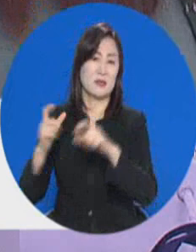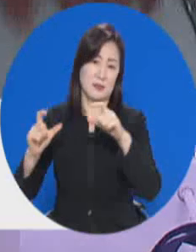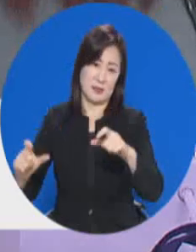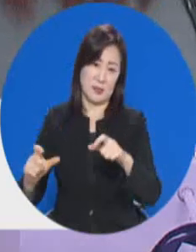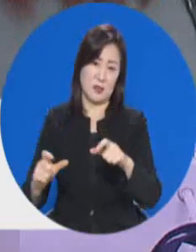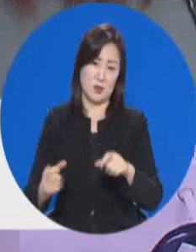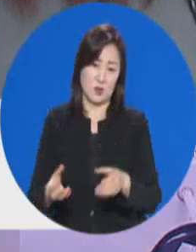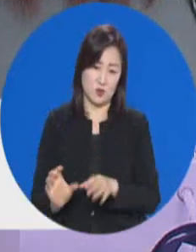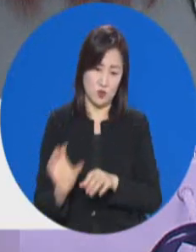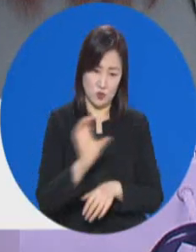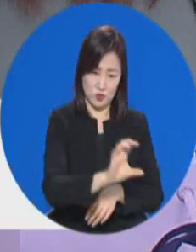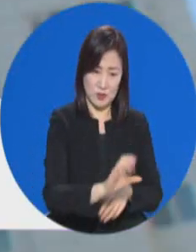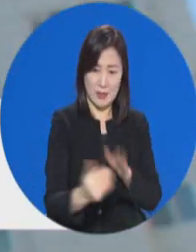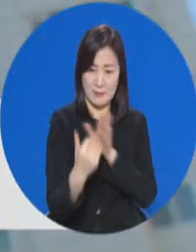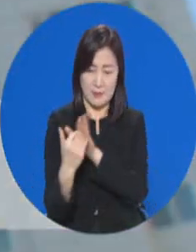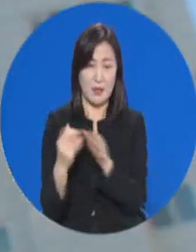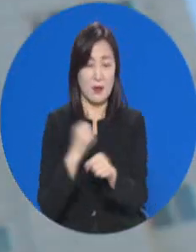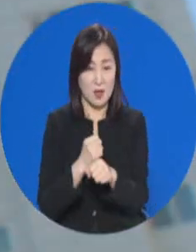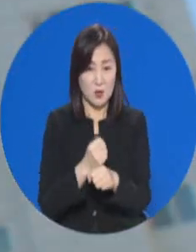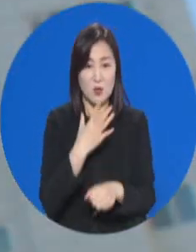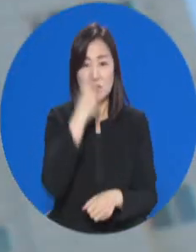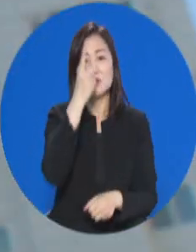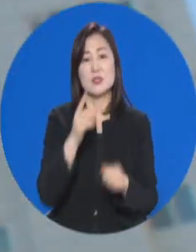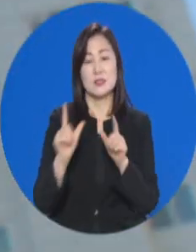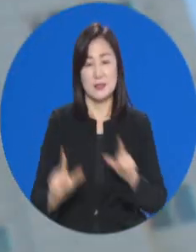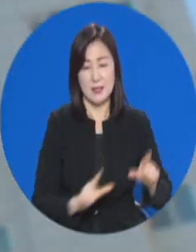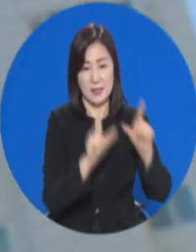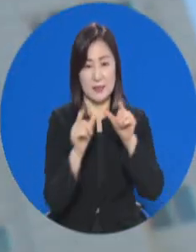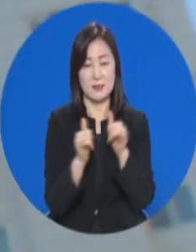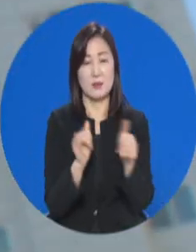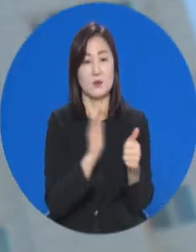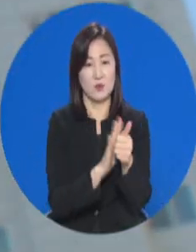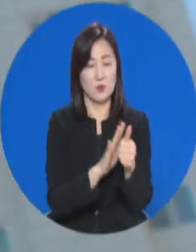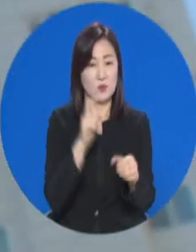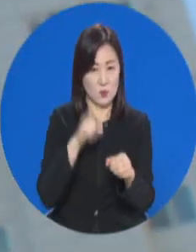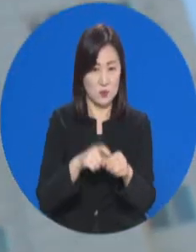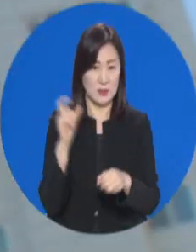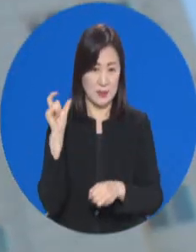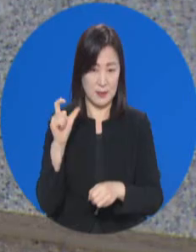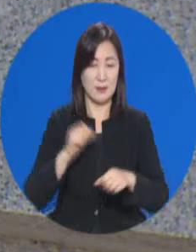차단하고 순천시민의 실수요자 공급을 지속적으로 강화하기로 했습니다.